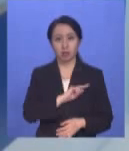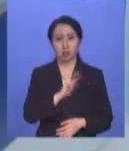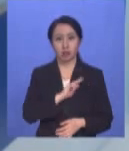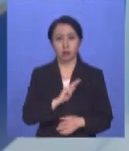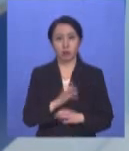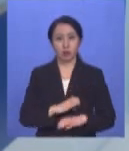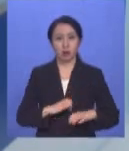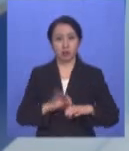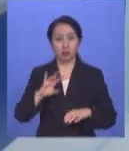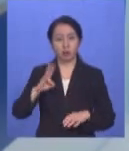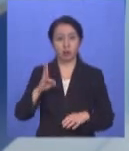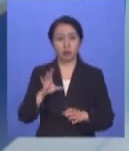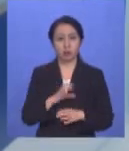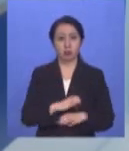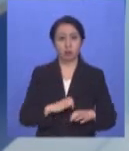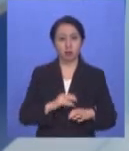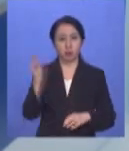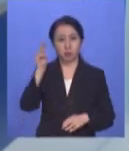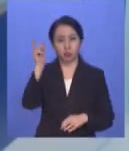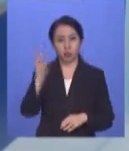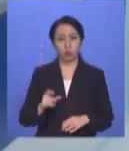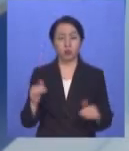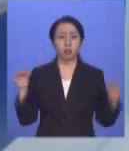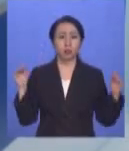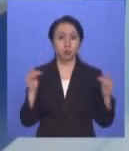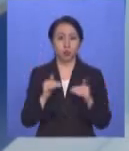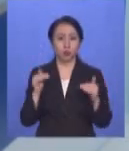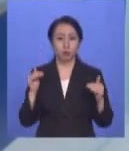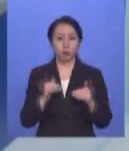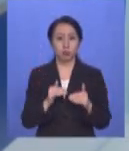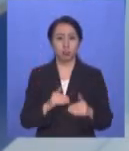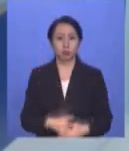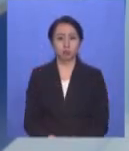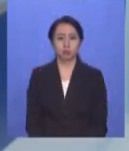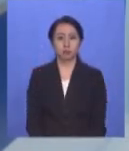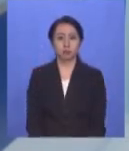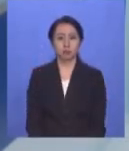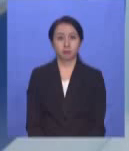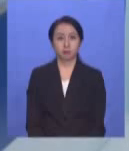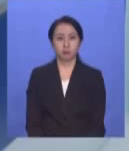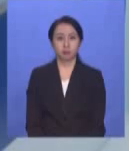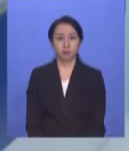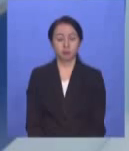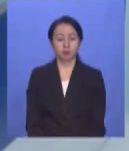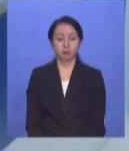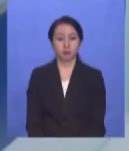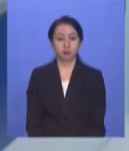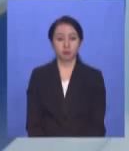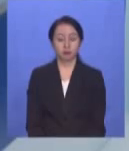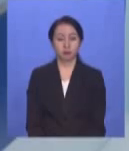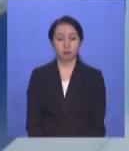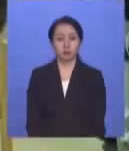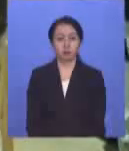интеллигенции, сотрудники Академии Национальной гвардии, школьники и студенты колледжей. Подробности далее.